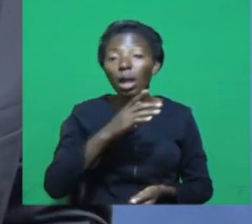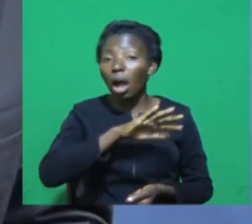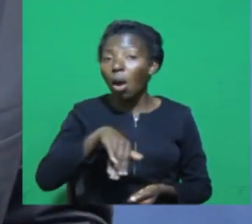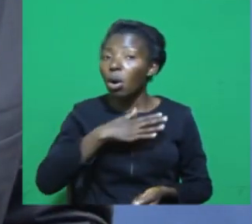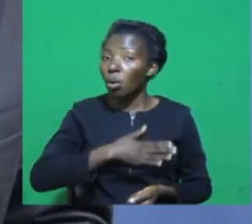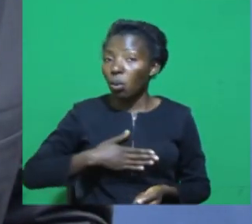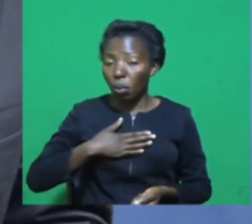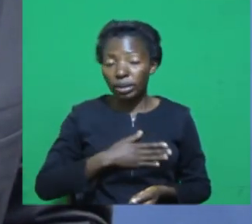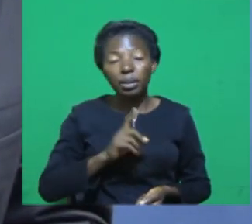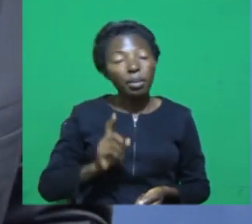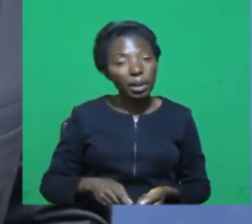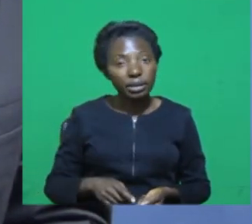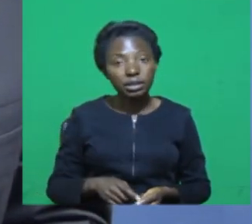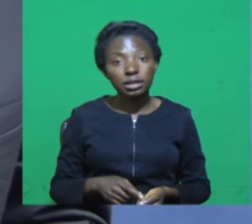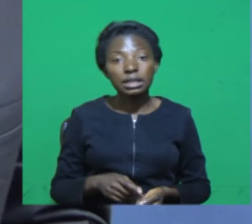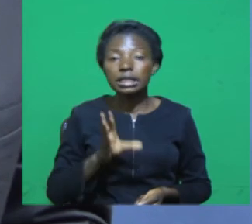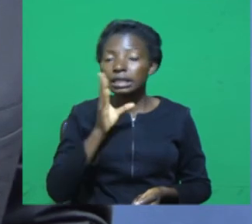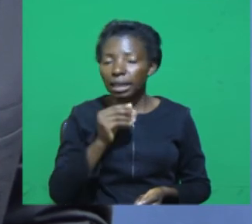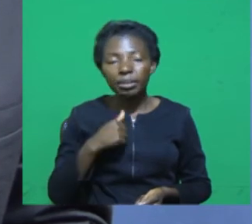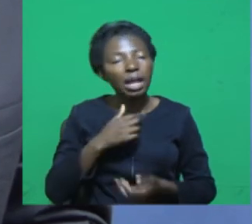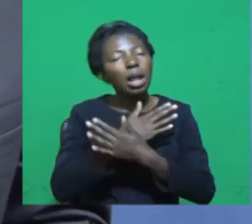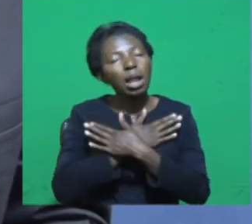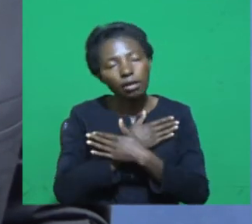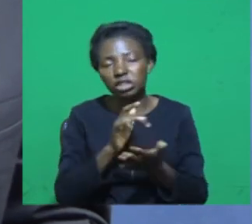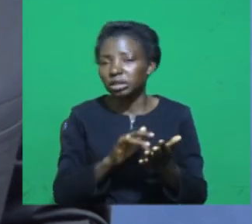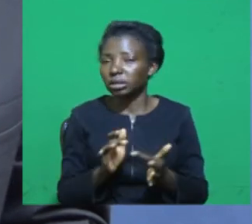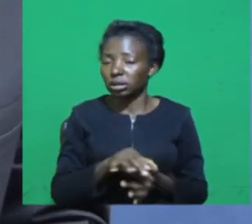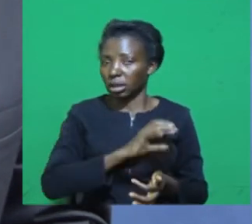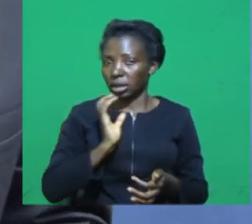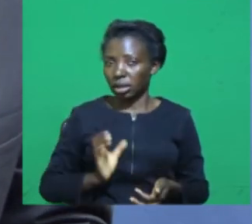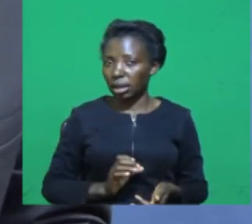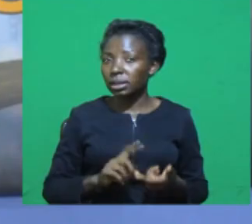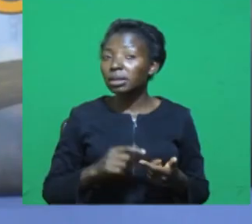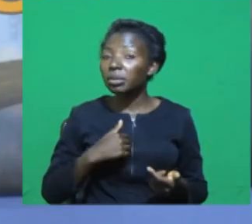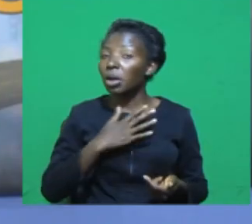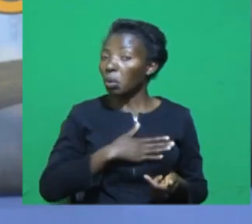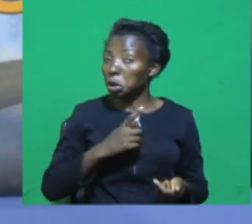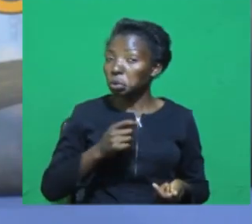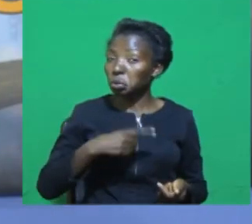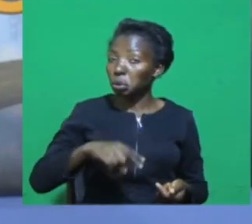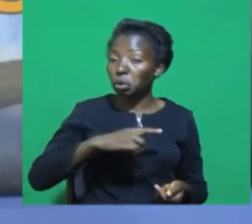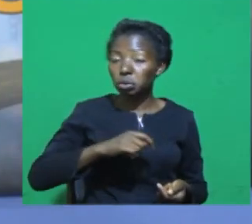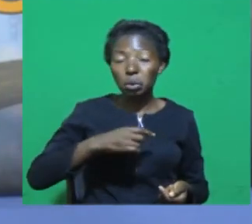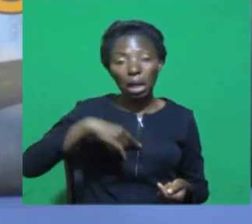dzedu ngadzive pakuti ini ndinoda Jesu, ndoda kugara naMwari muushe hwake,